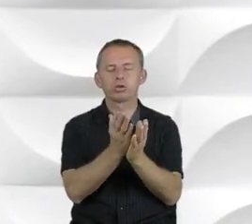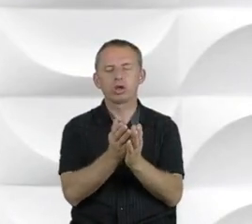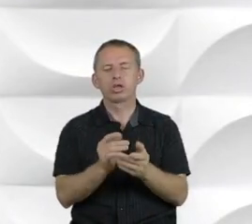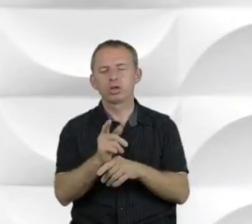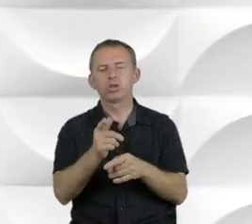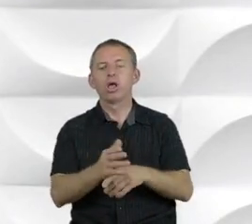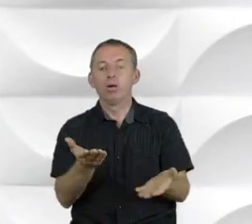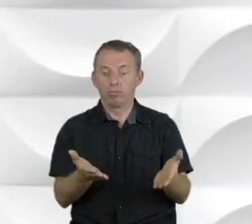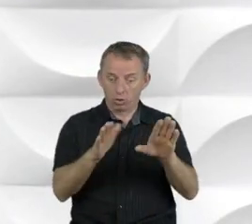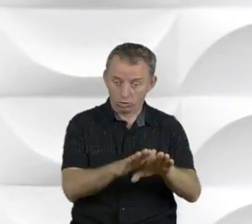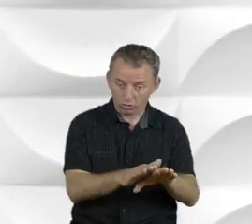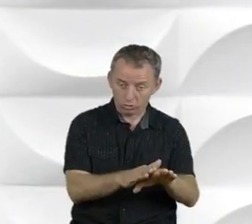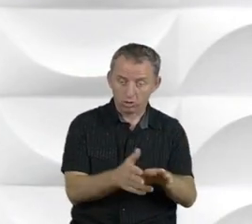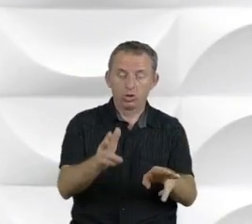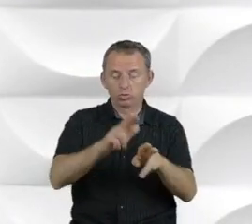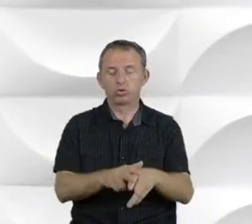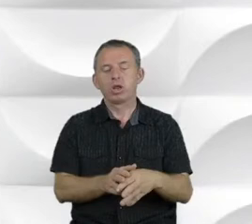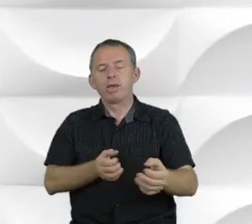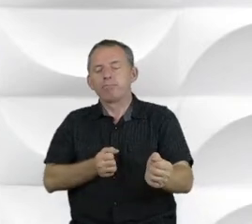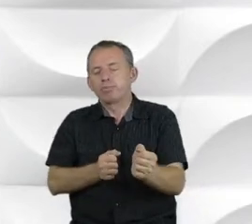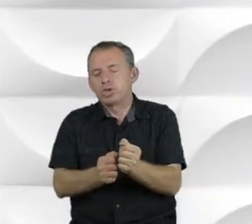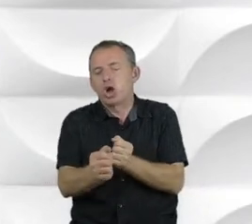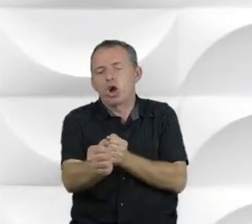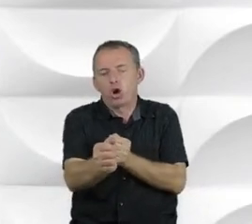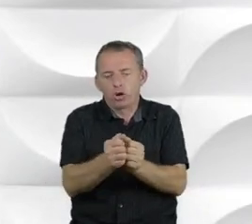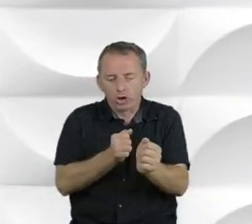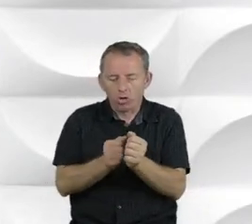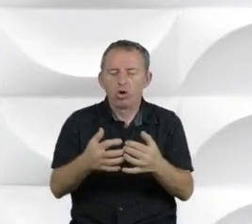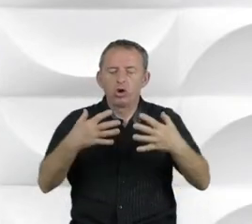Błogosławieni, którzy piorą szaty swoje,